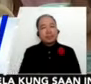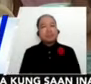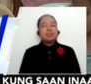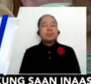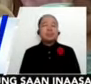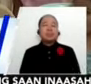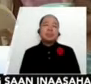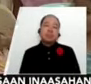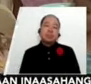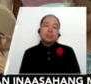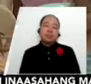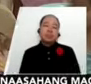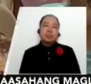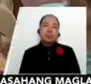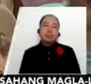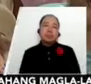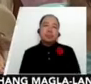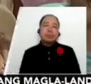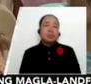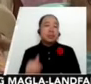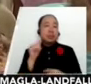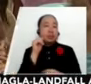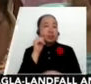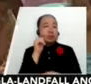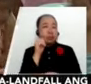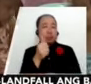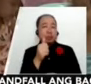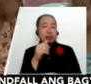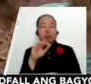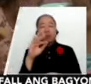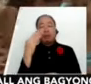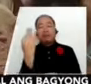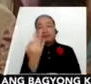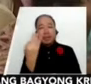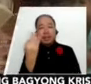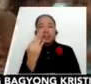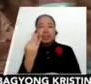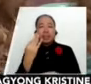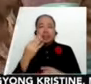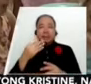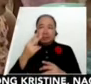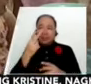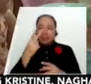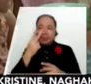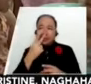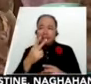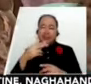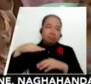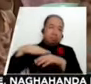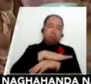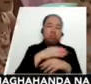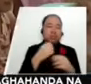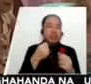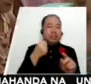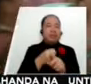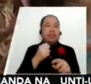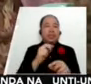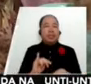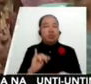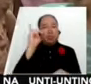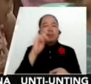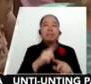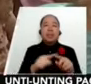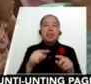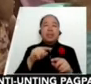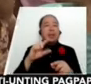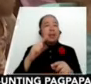Mel, kahit bukas o sa Friday pa inaasahan talaga yung epekto ng Bagyong Christine dito sa Ilocos Norte. Talagang naka-alerto po ang mga local authorities